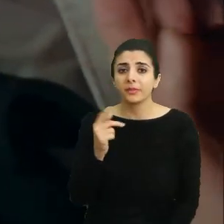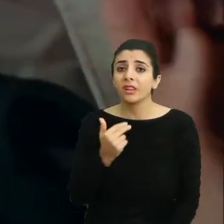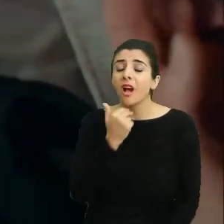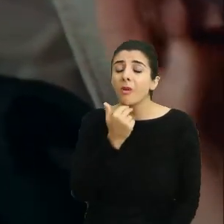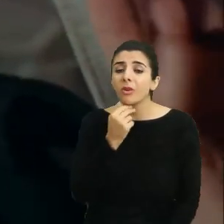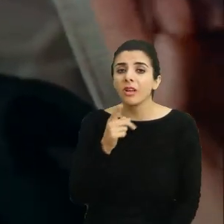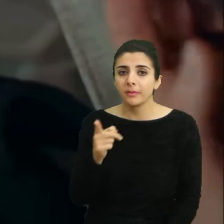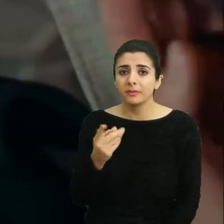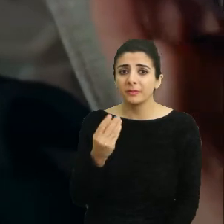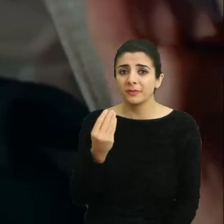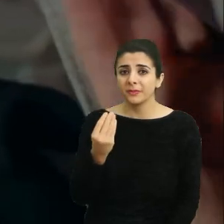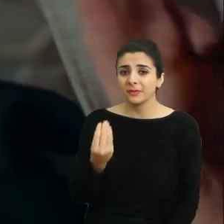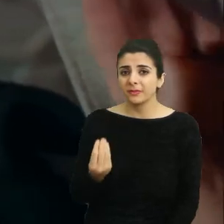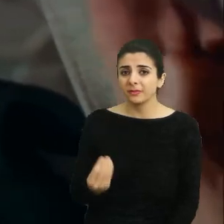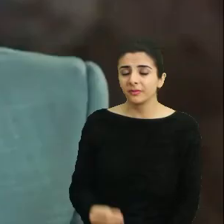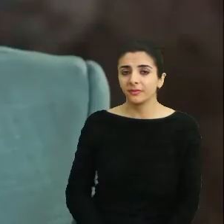Ablam.